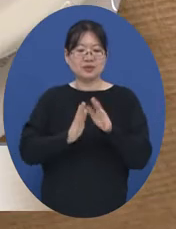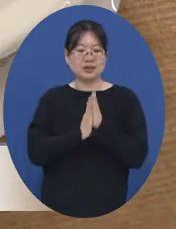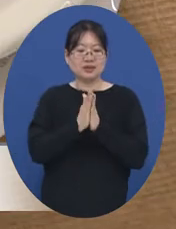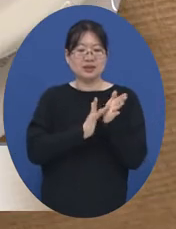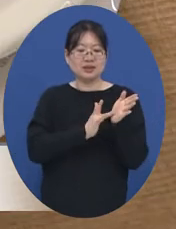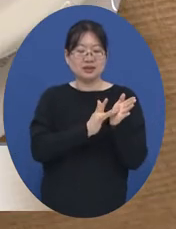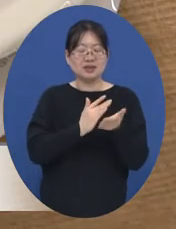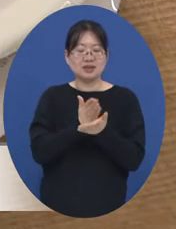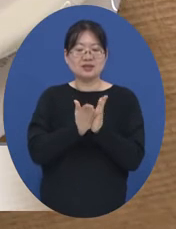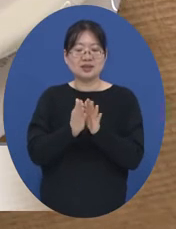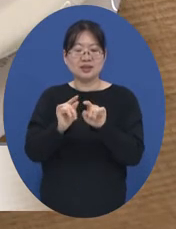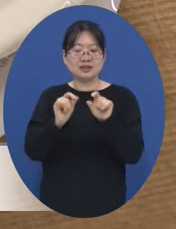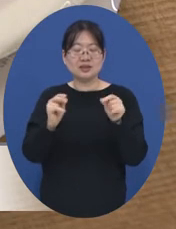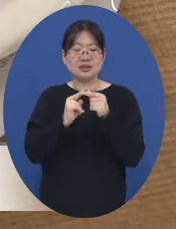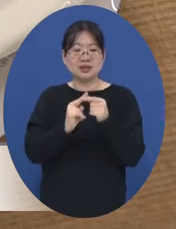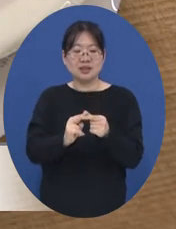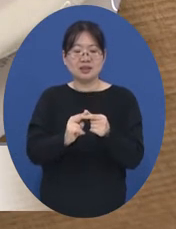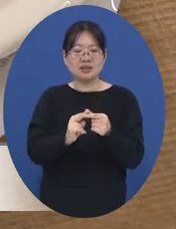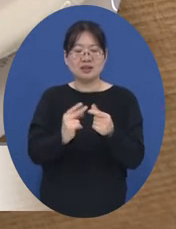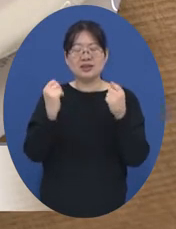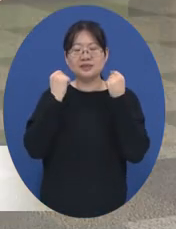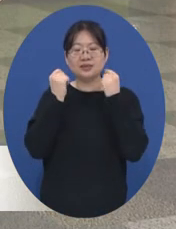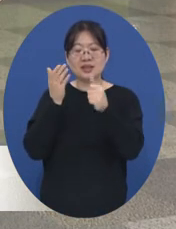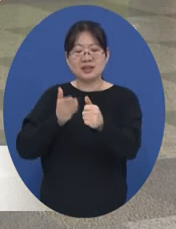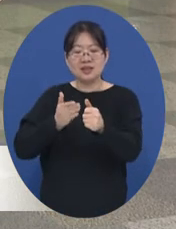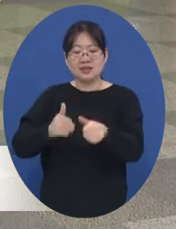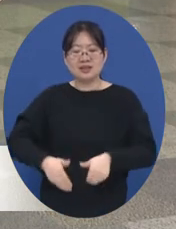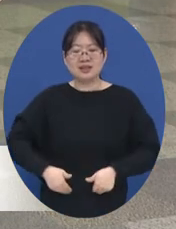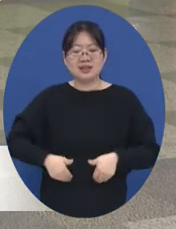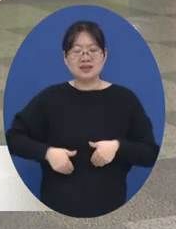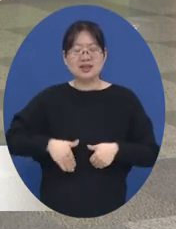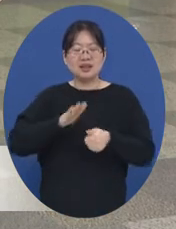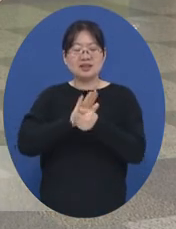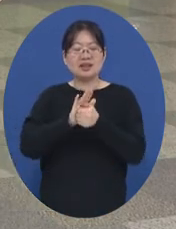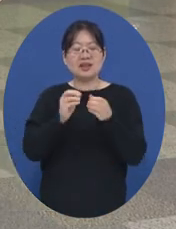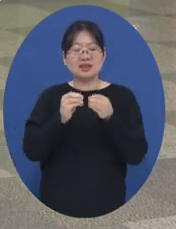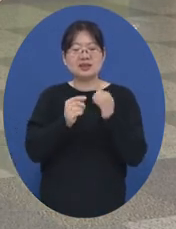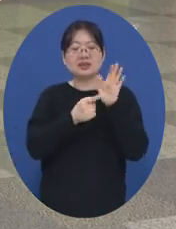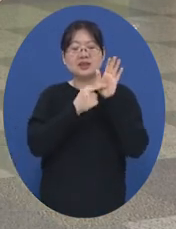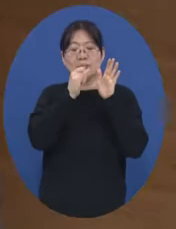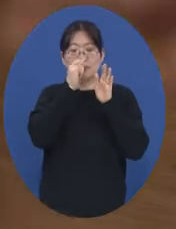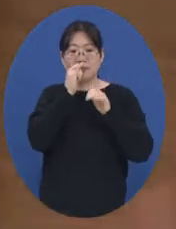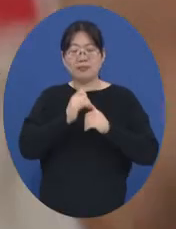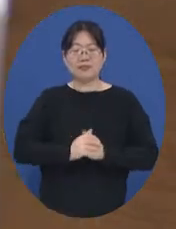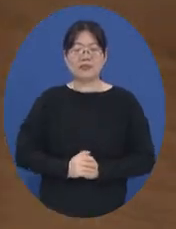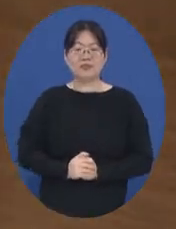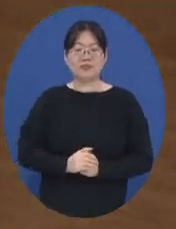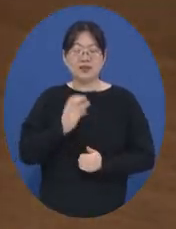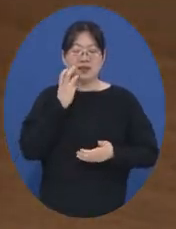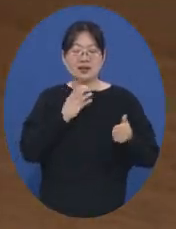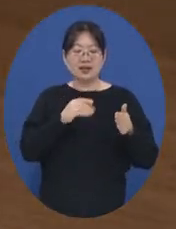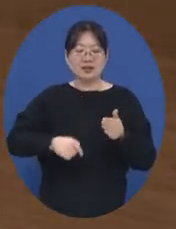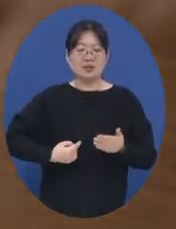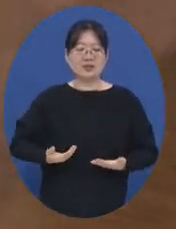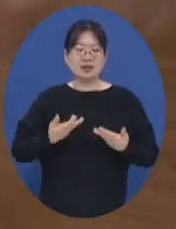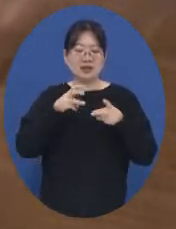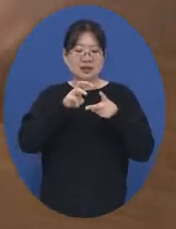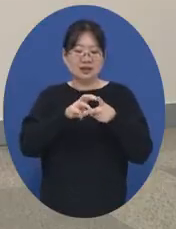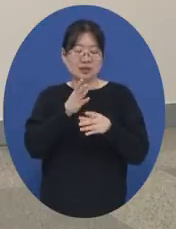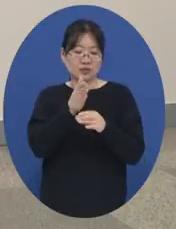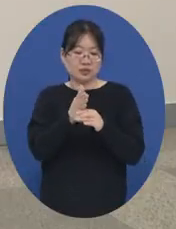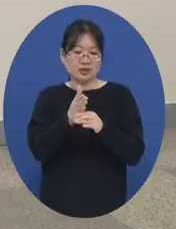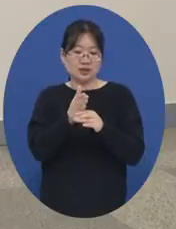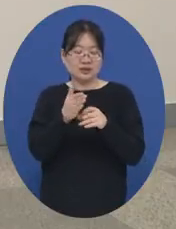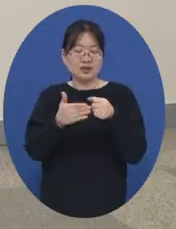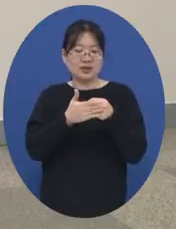세정제, 각종 음식과 함께 힘내시라는 따뜻한 응원의 글이 담겼습니다. 경기도 자원봉사센터가 중심이